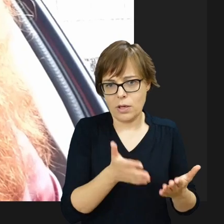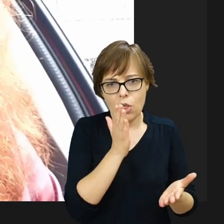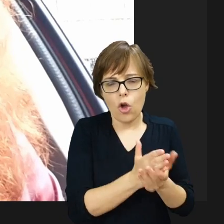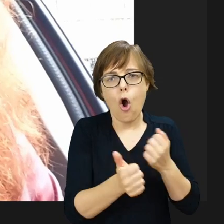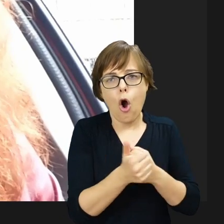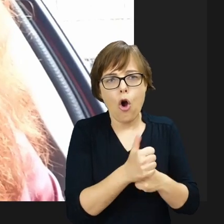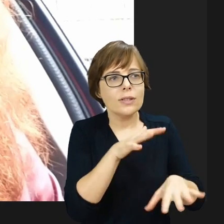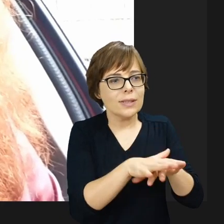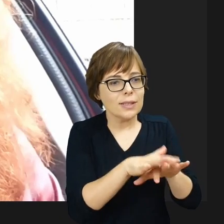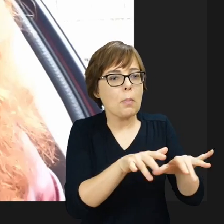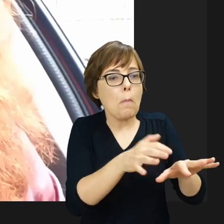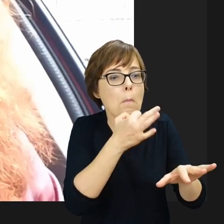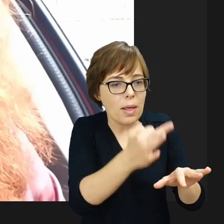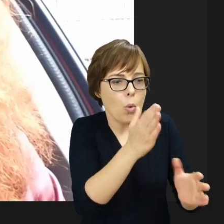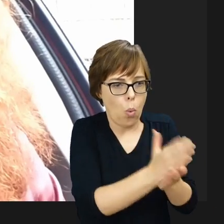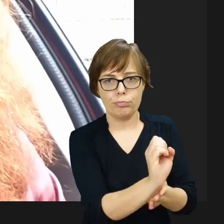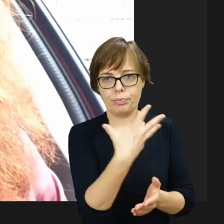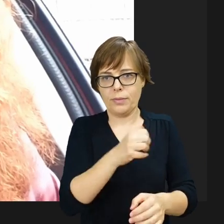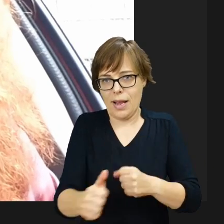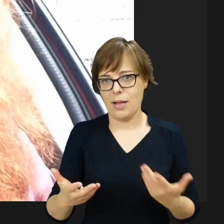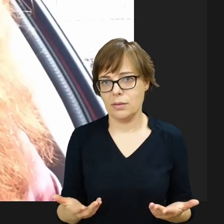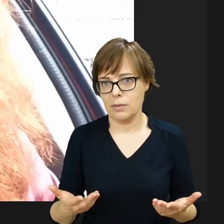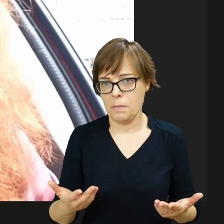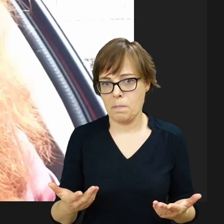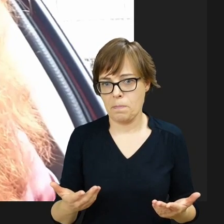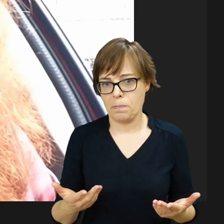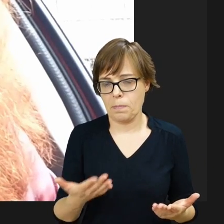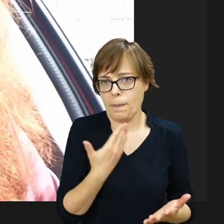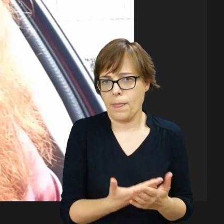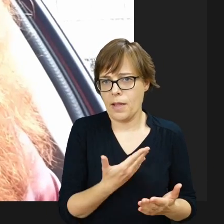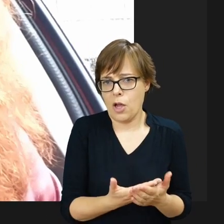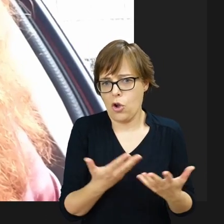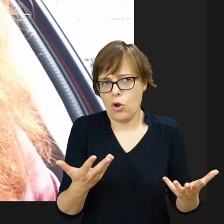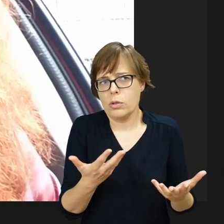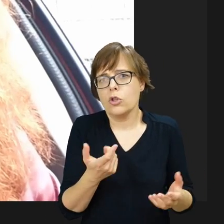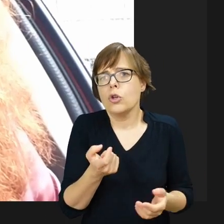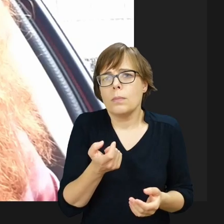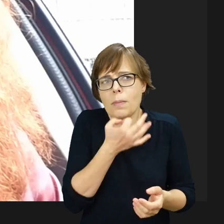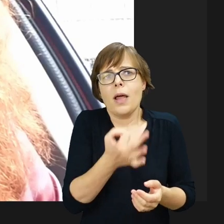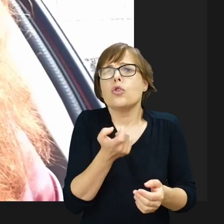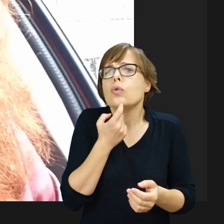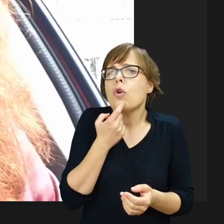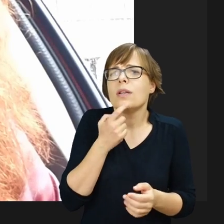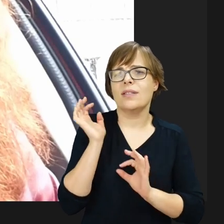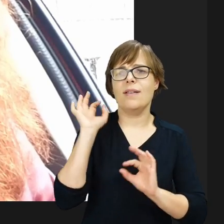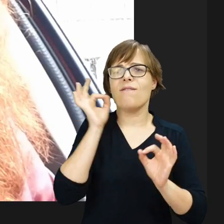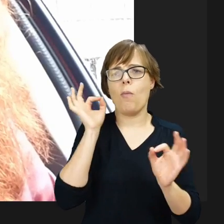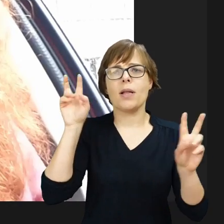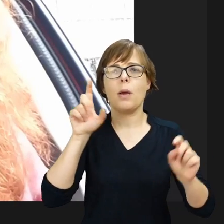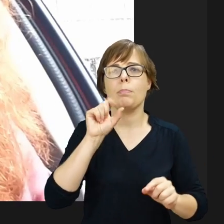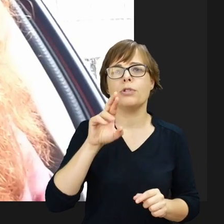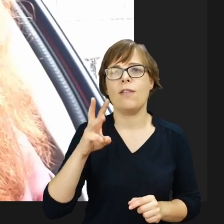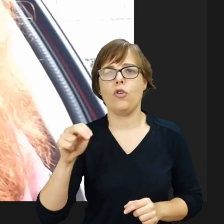do systemu informatycznego. Więc jest pytanie, co to tak naprawdę jest informacja przetworzona? Czy to jest informacja, do